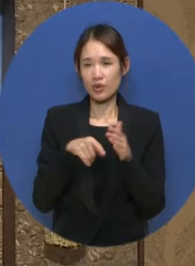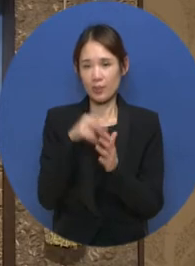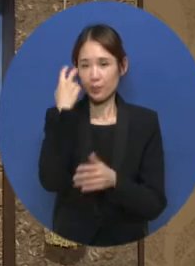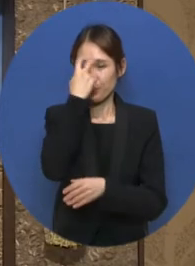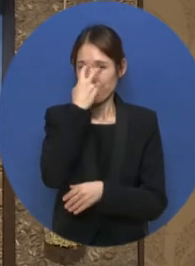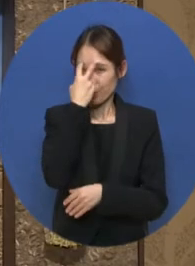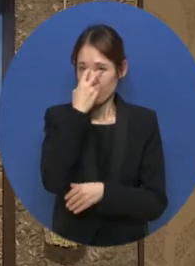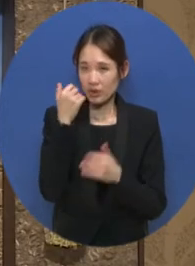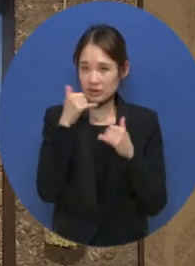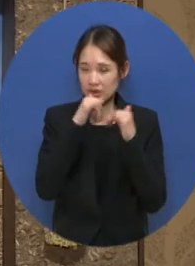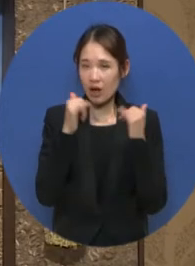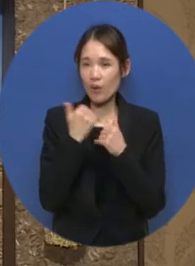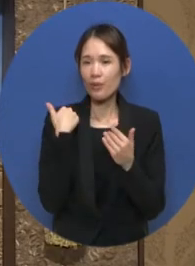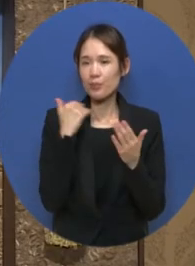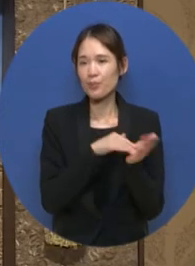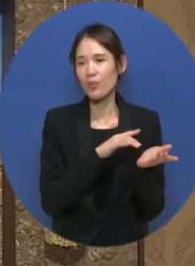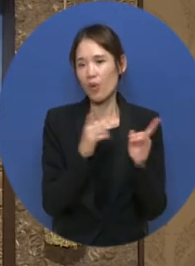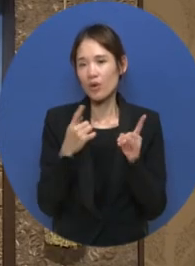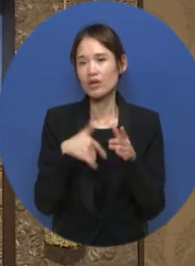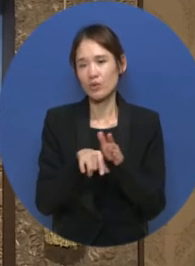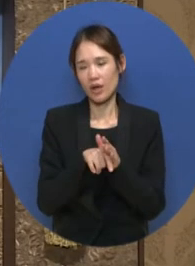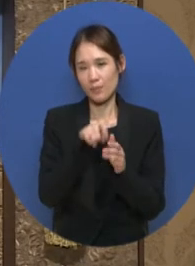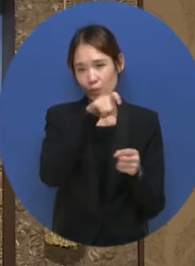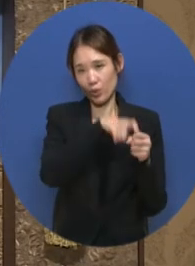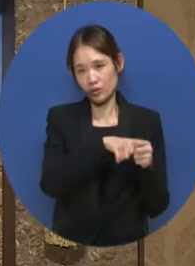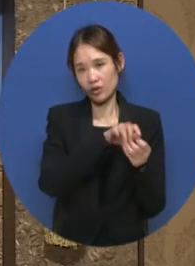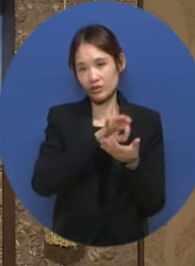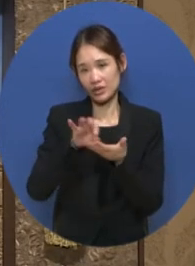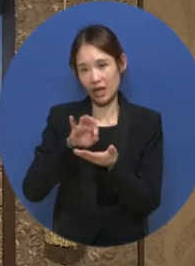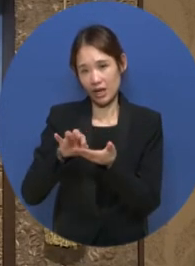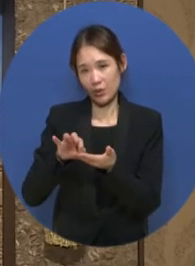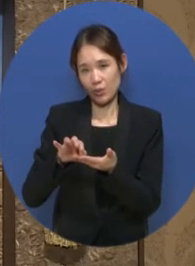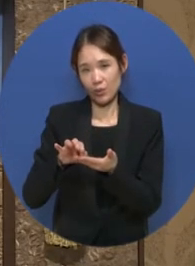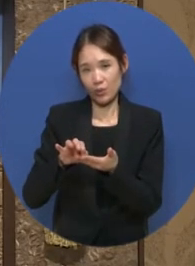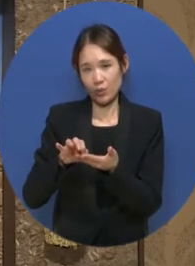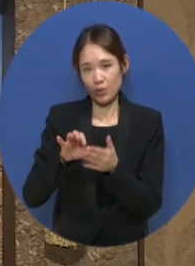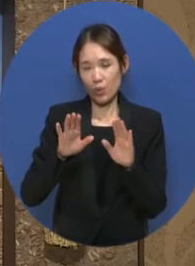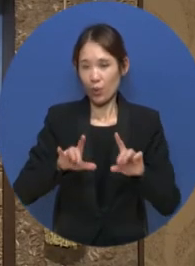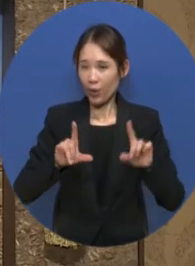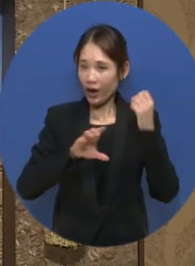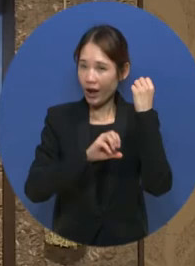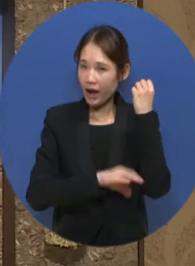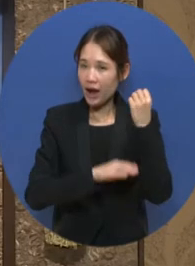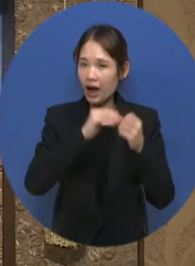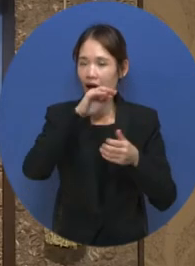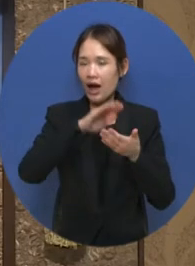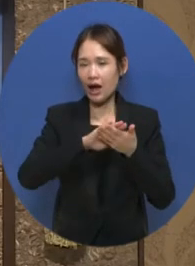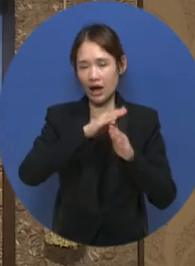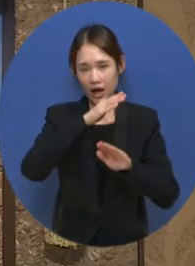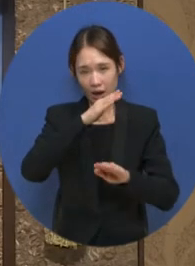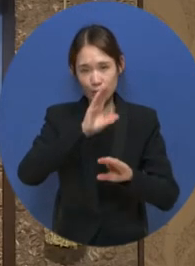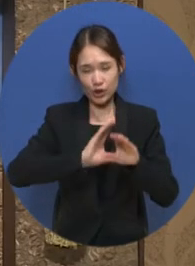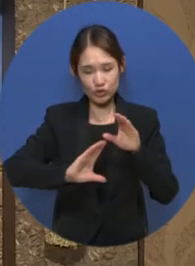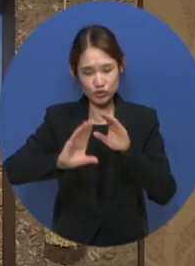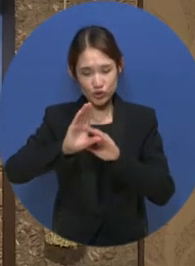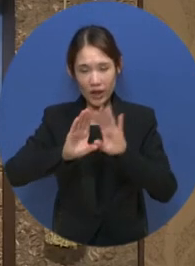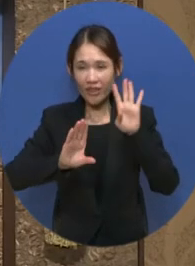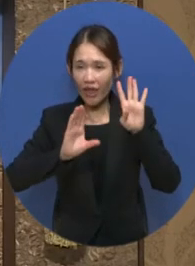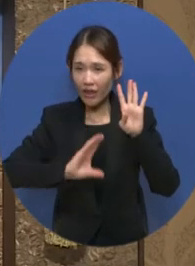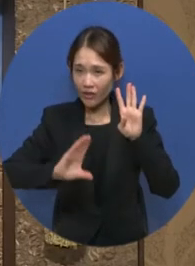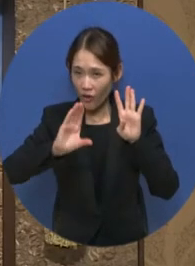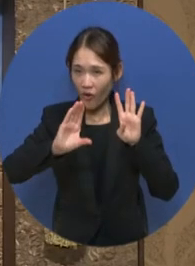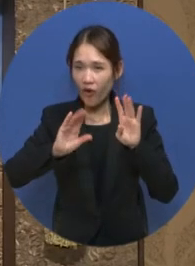4 회복기를 이제 목적으로 하고 있는데요 그리고 이제 원래 하반기에 이제 4개가 추가적으로 설치가 될 예정입니다